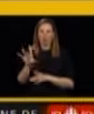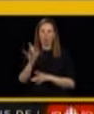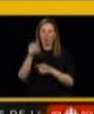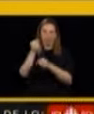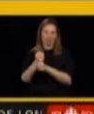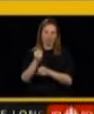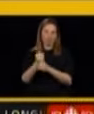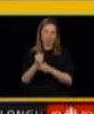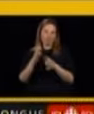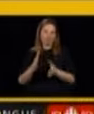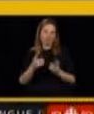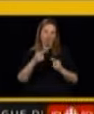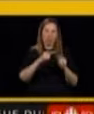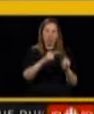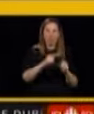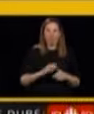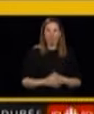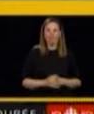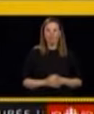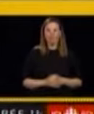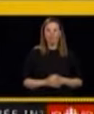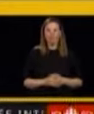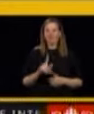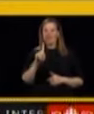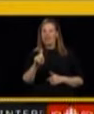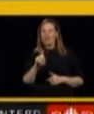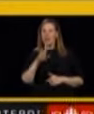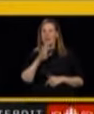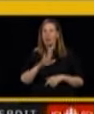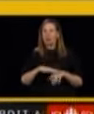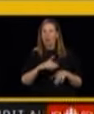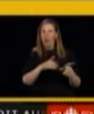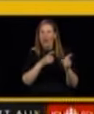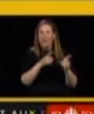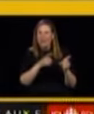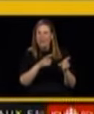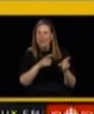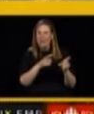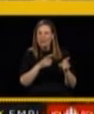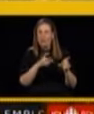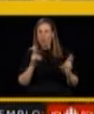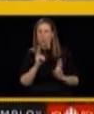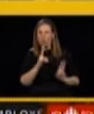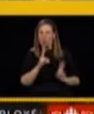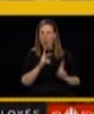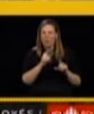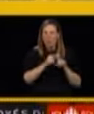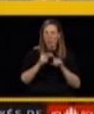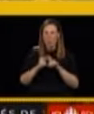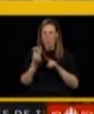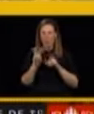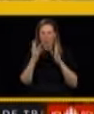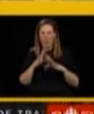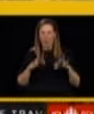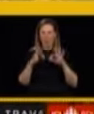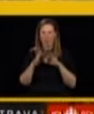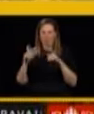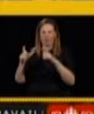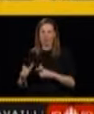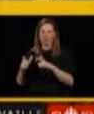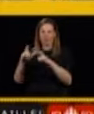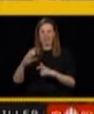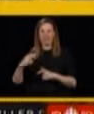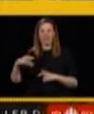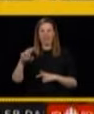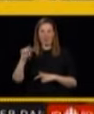une contribution. Vous parlez de rapidité. M. Legault, vous nous parlez de l'urgence dans les CHSLD. Depuis hier,